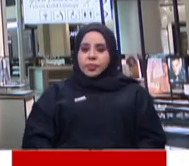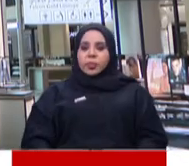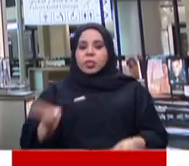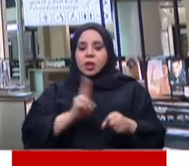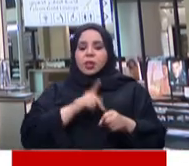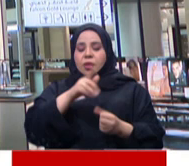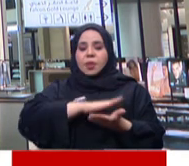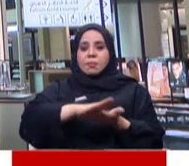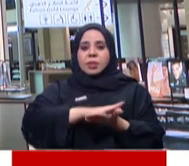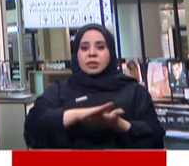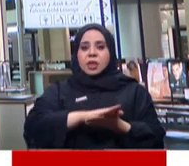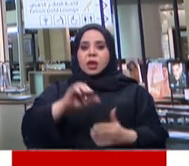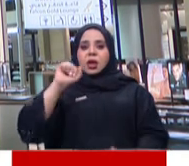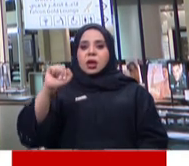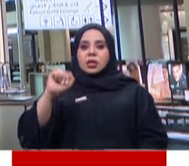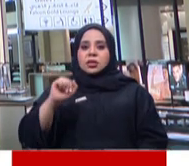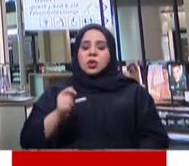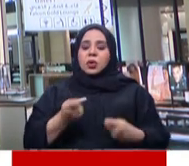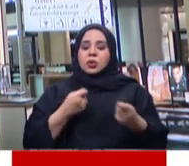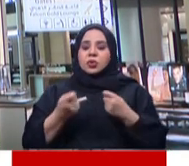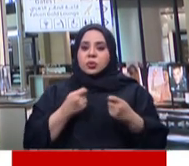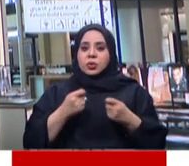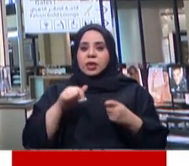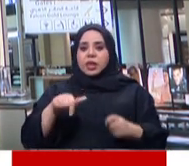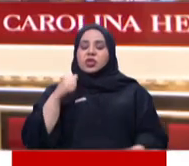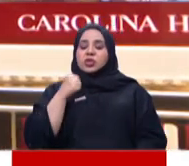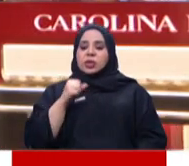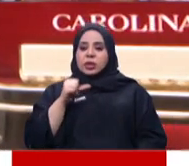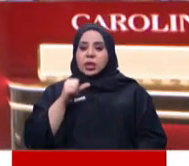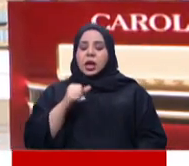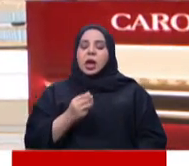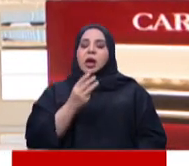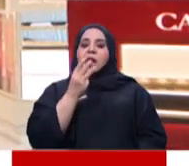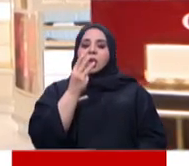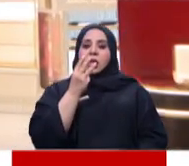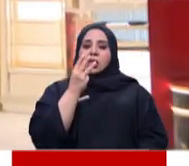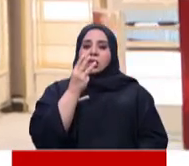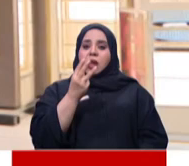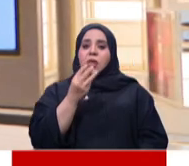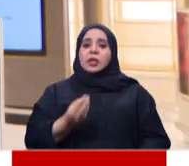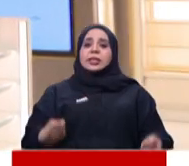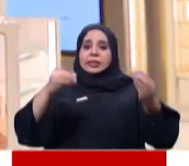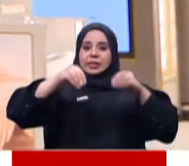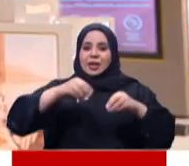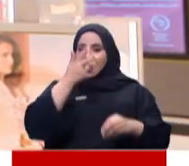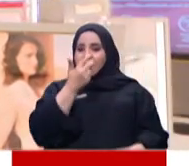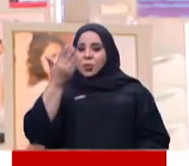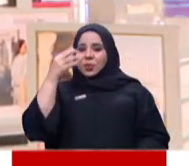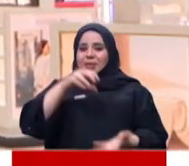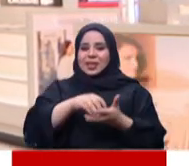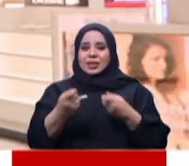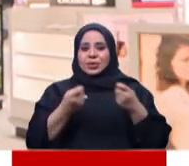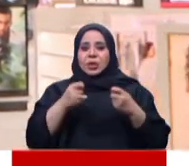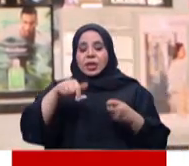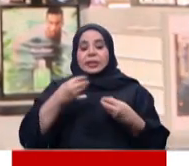مساحة المنطقة المخصصة للسوق الحرة بمبنى المسافرين الجديد 3 أضعاف مساحة المنطقة الحالية، وتتضمن